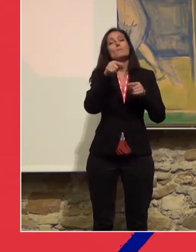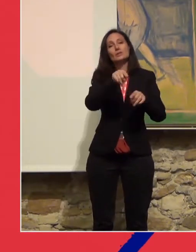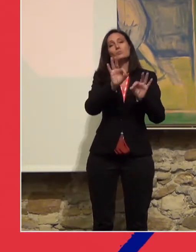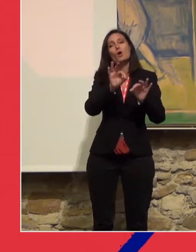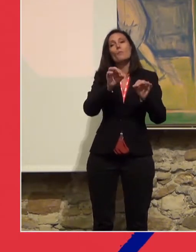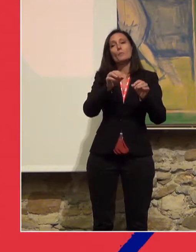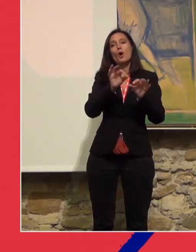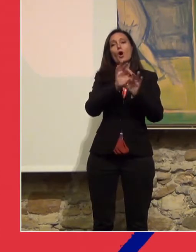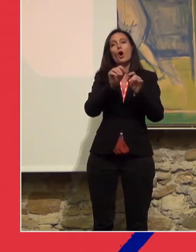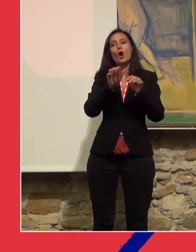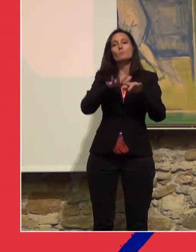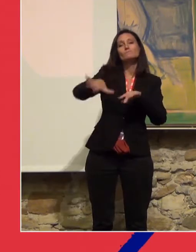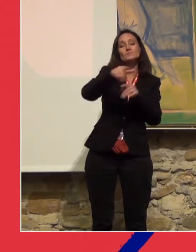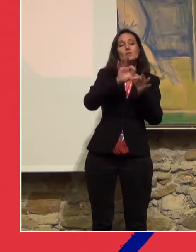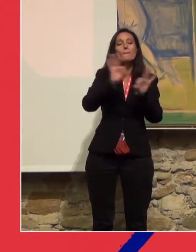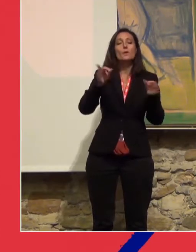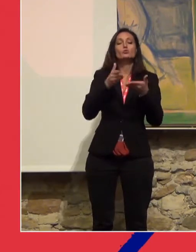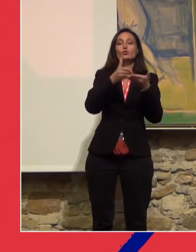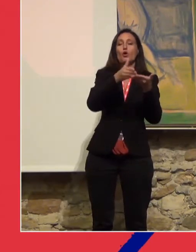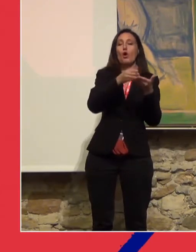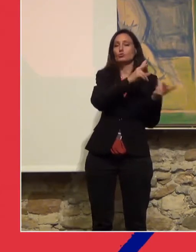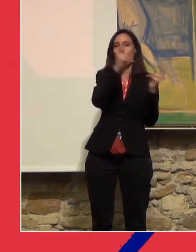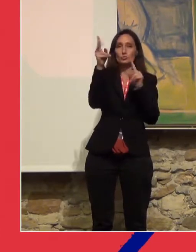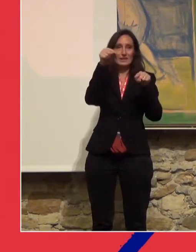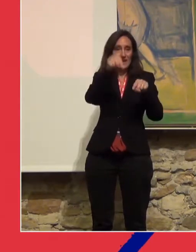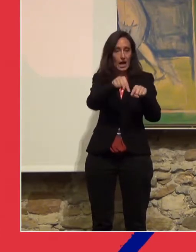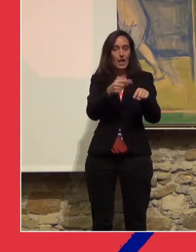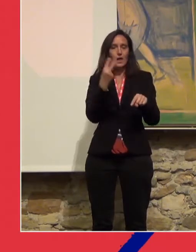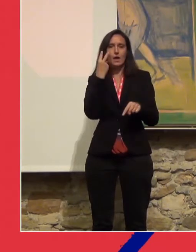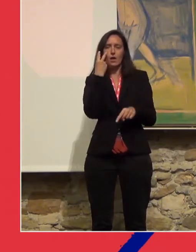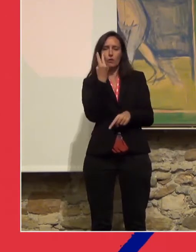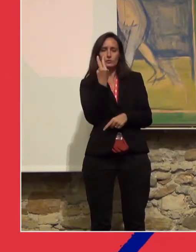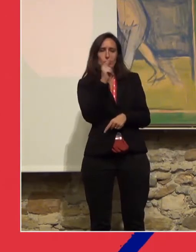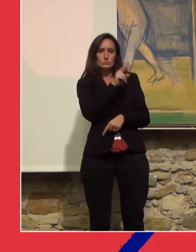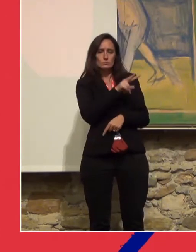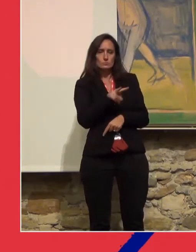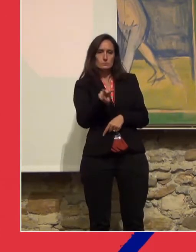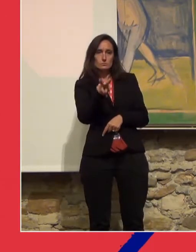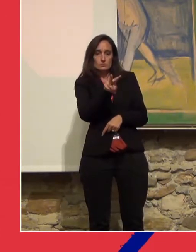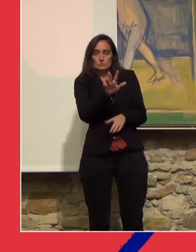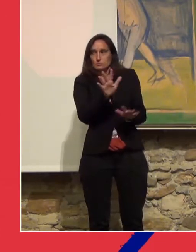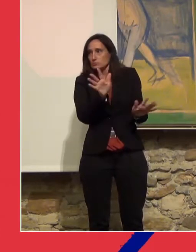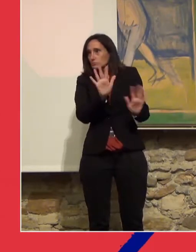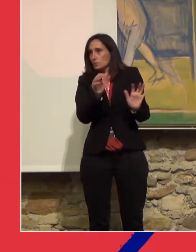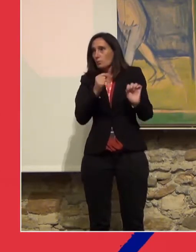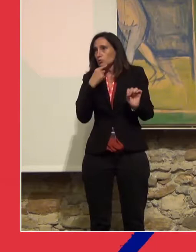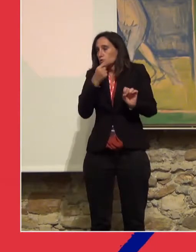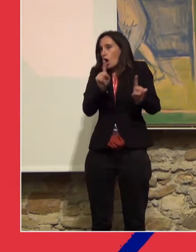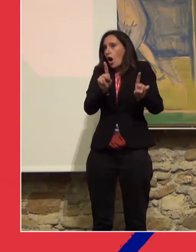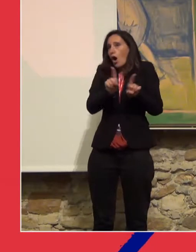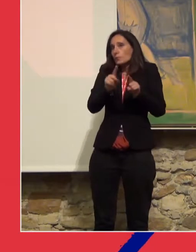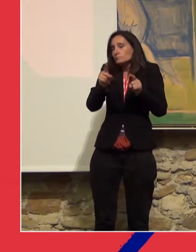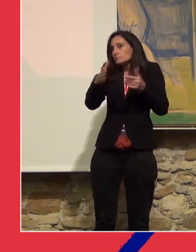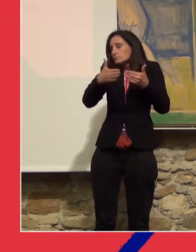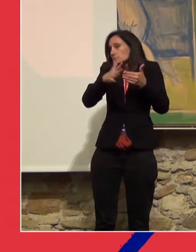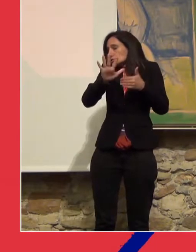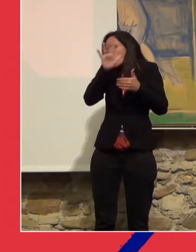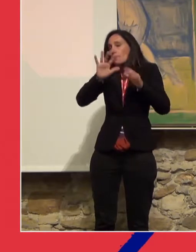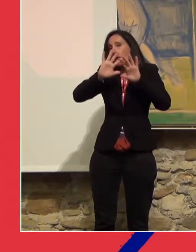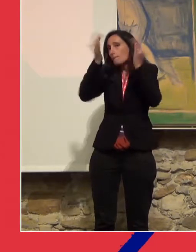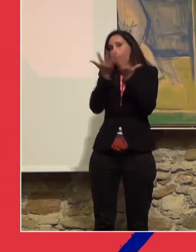e osservai una situazione, consentitemi di dire, apocalittica. I letti non